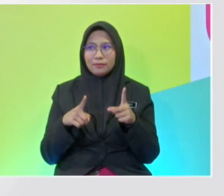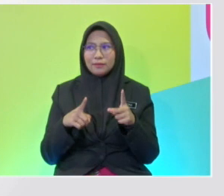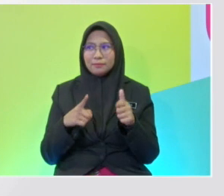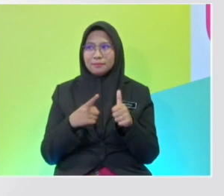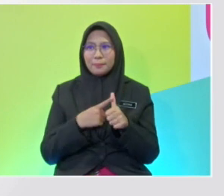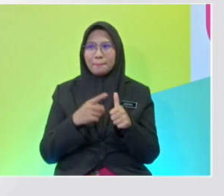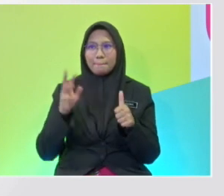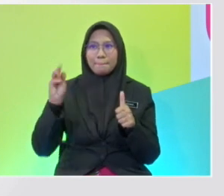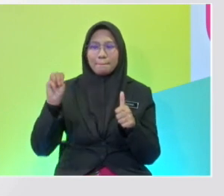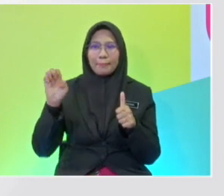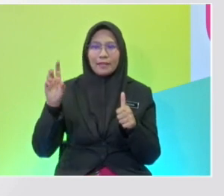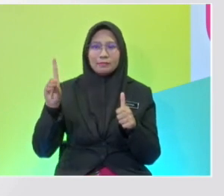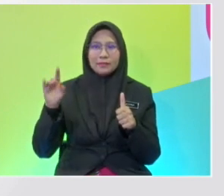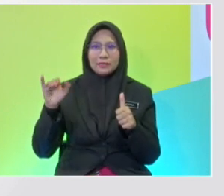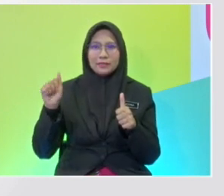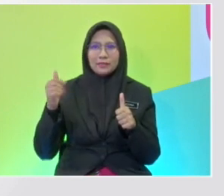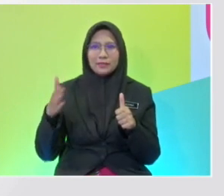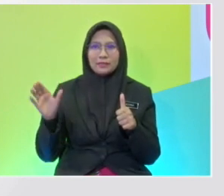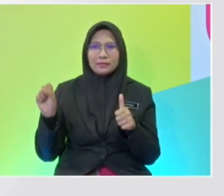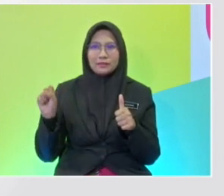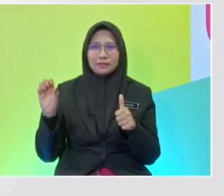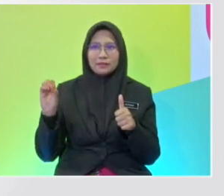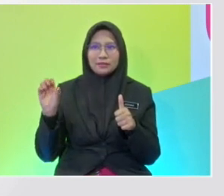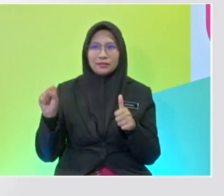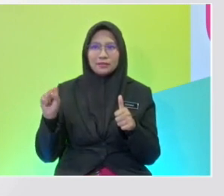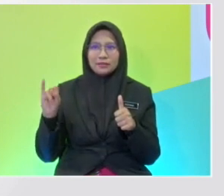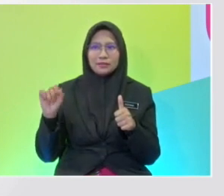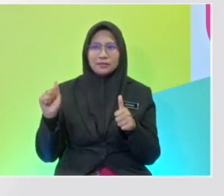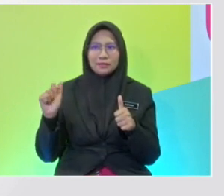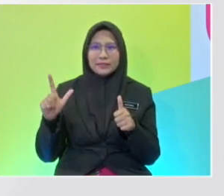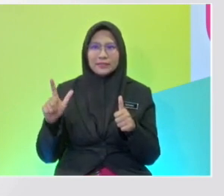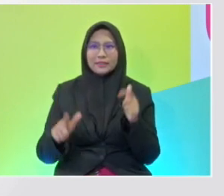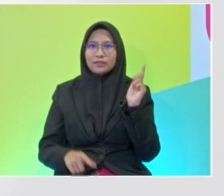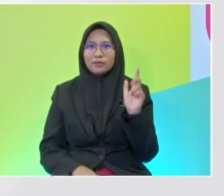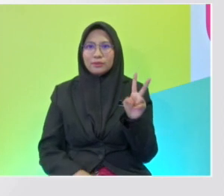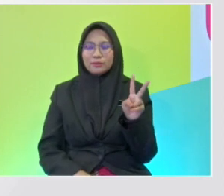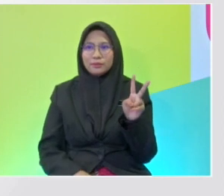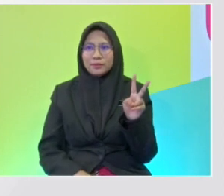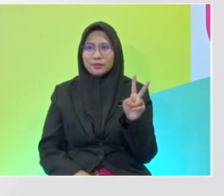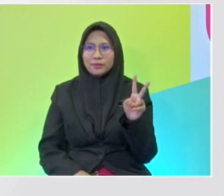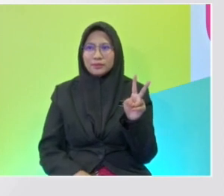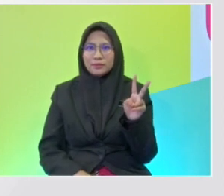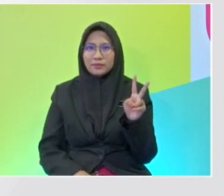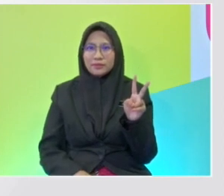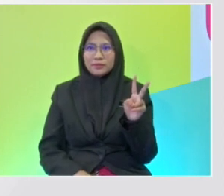semua orang itu mudah untuk lebih akses Yang kedua kita boleh